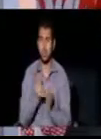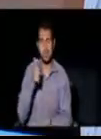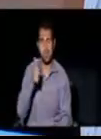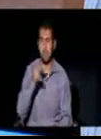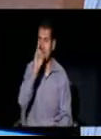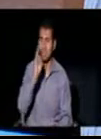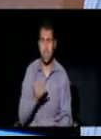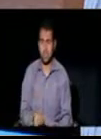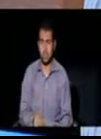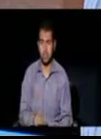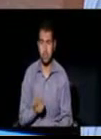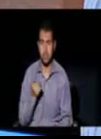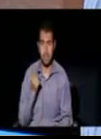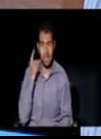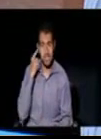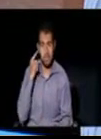اجدع ناس في الدنيا.